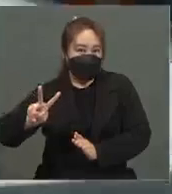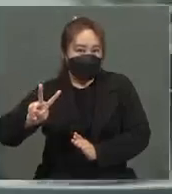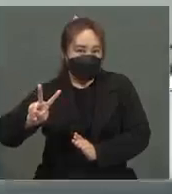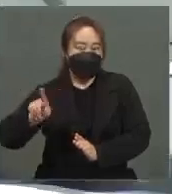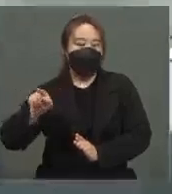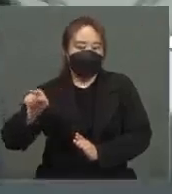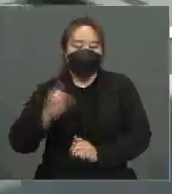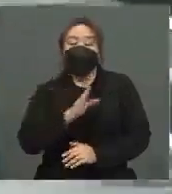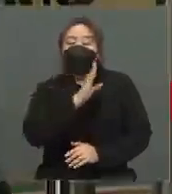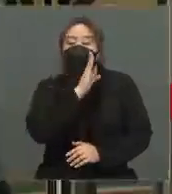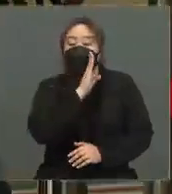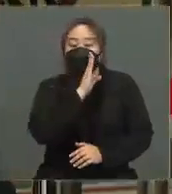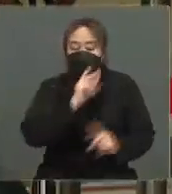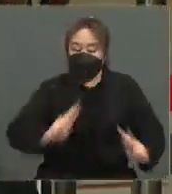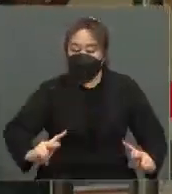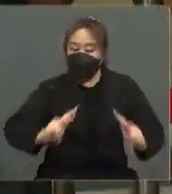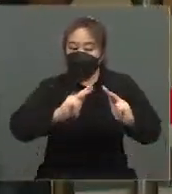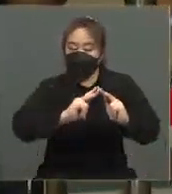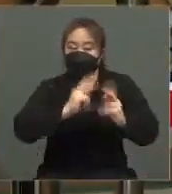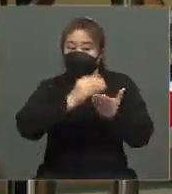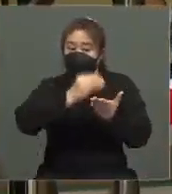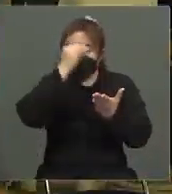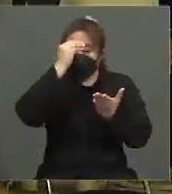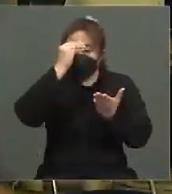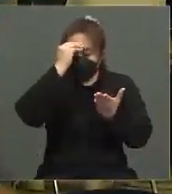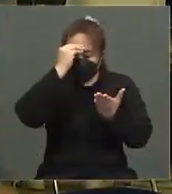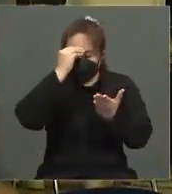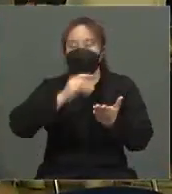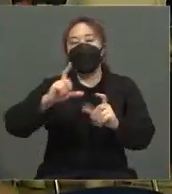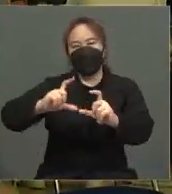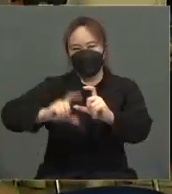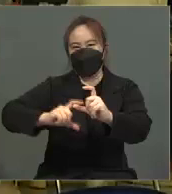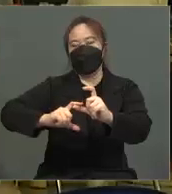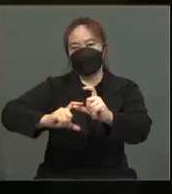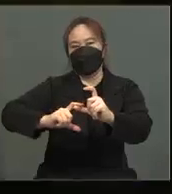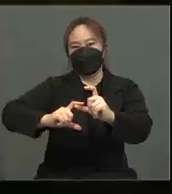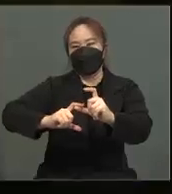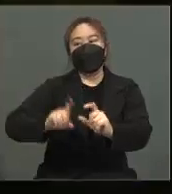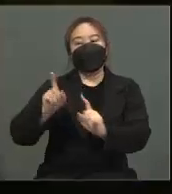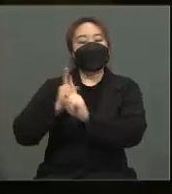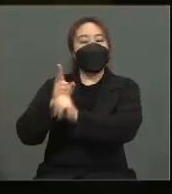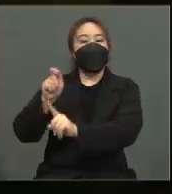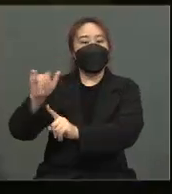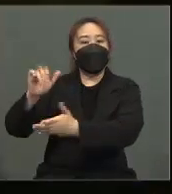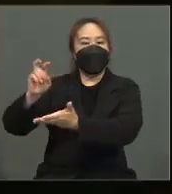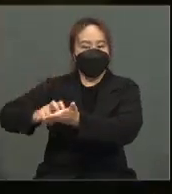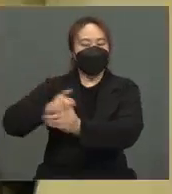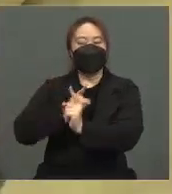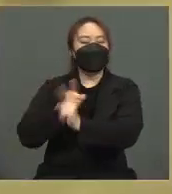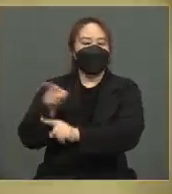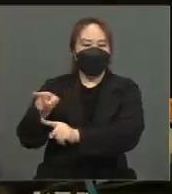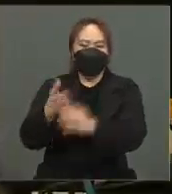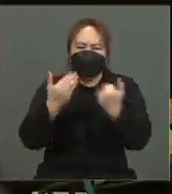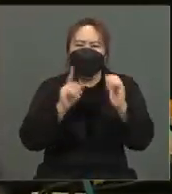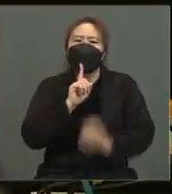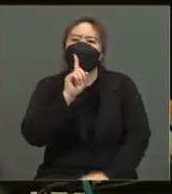ของว่าถ้าจะฉีดในของกระทรวงศึกษาธิการเนี่ยจะที่ไฟเซอร์เป็นหลักตามที่อย.ให้การรับรองทีนี้ก็มีคำถามตามมาว่าอ้